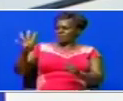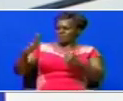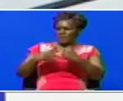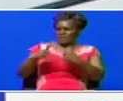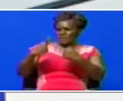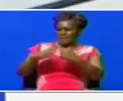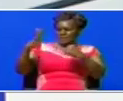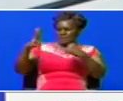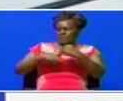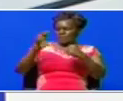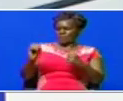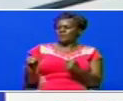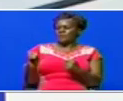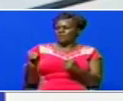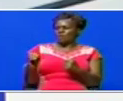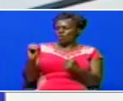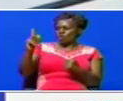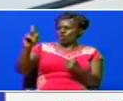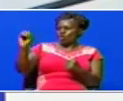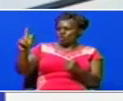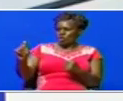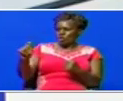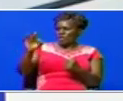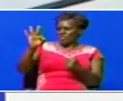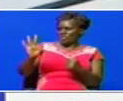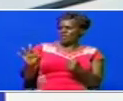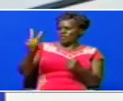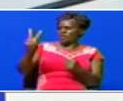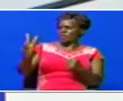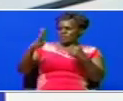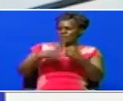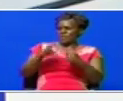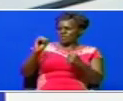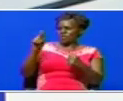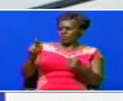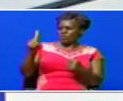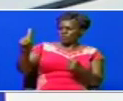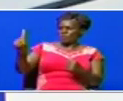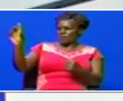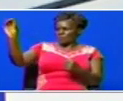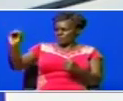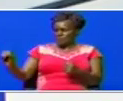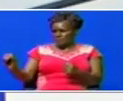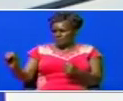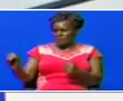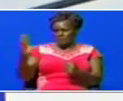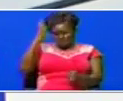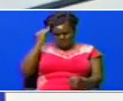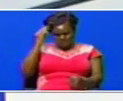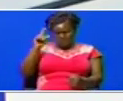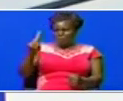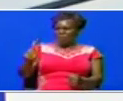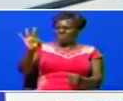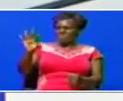349,970. John Okot, 329, 0.11%. Mohamed Dida,